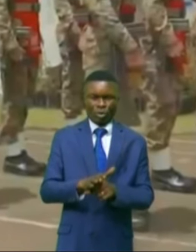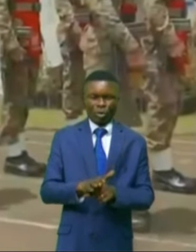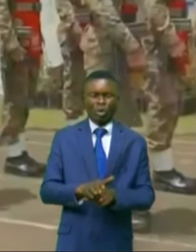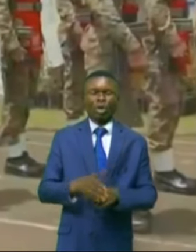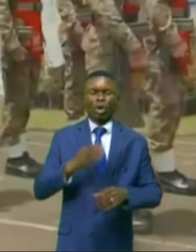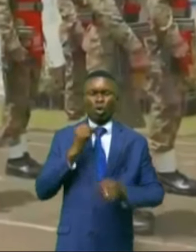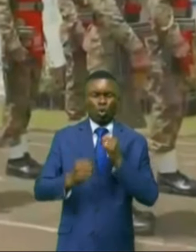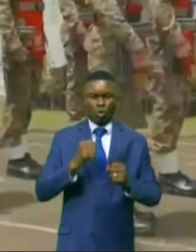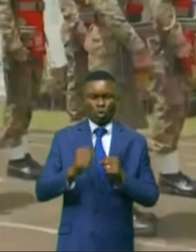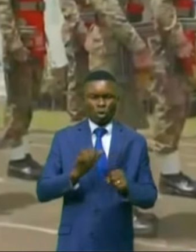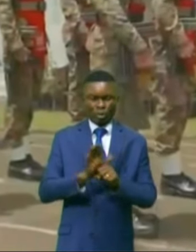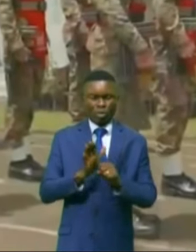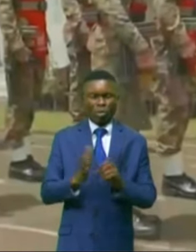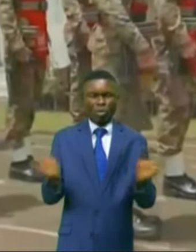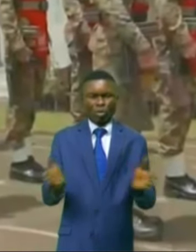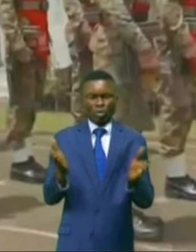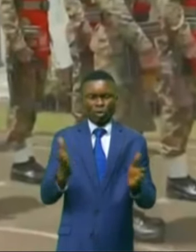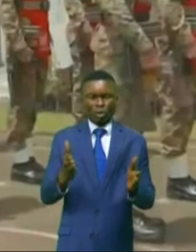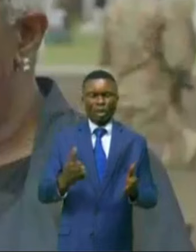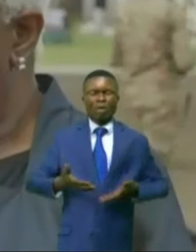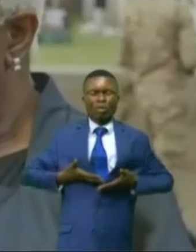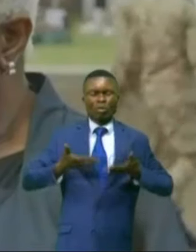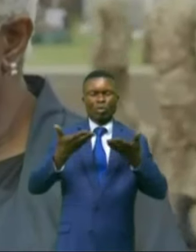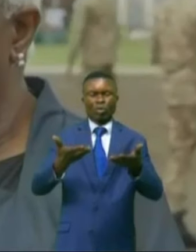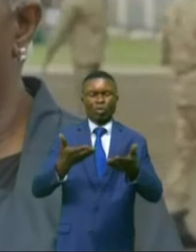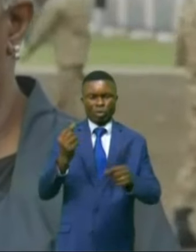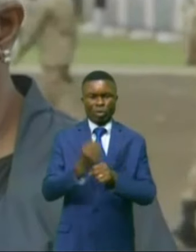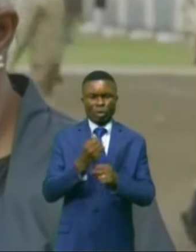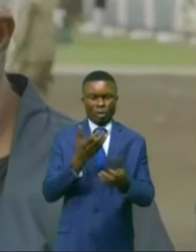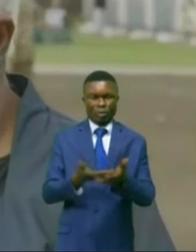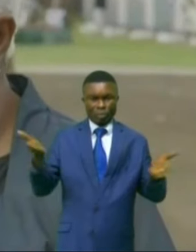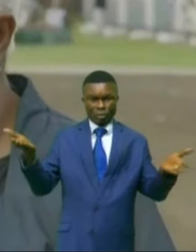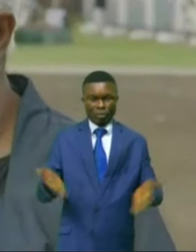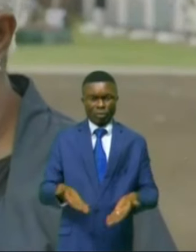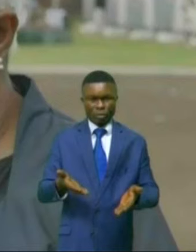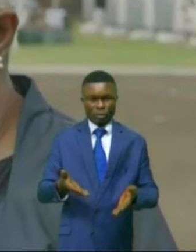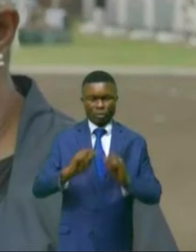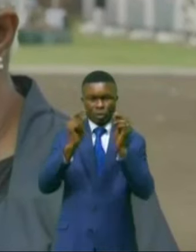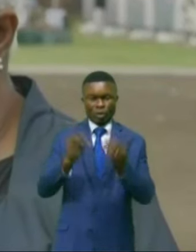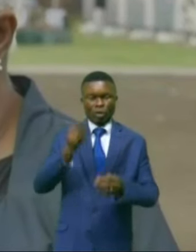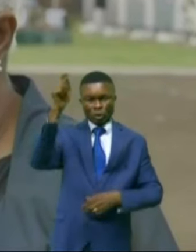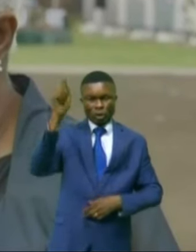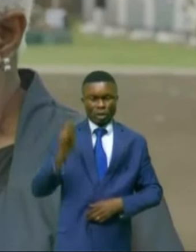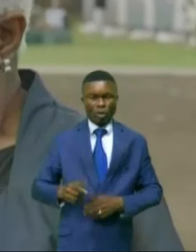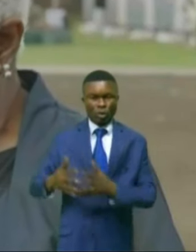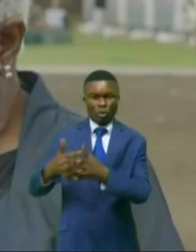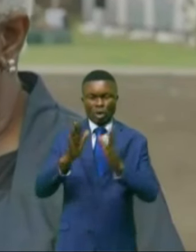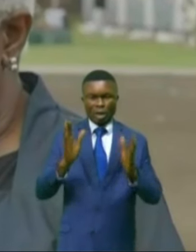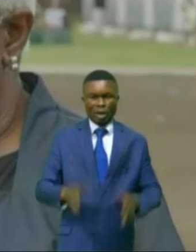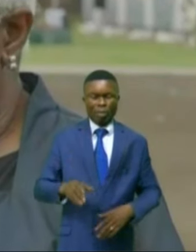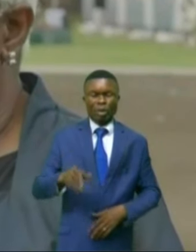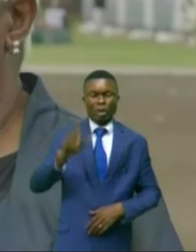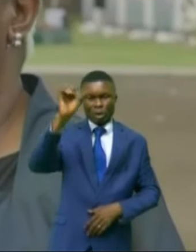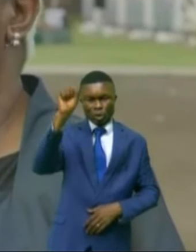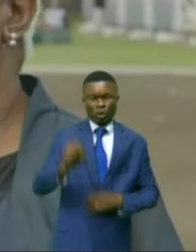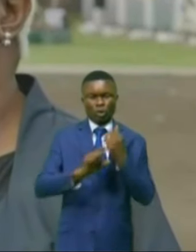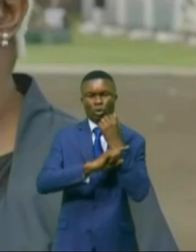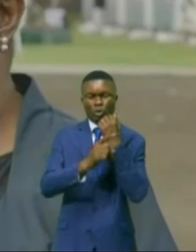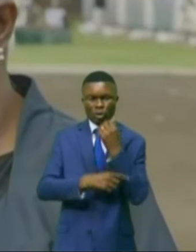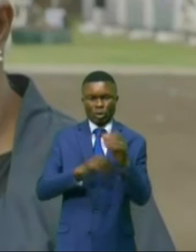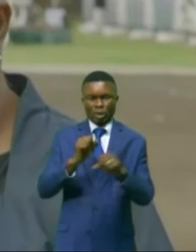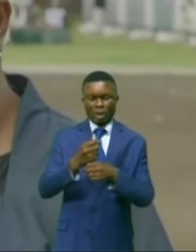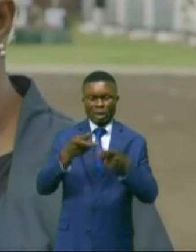leur courage ainsi que leur sacrifice. La présence du contingent pakistanais au Sud Kivu a créé